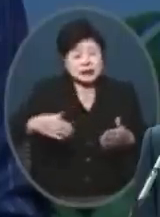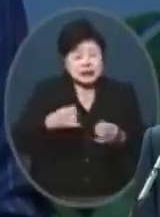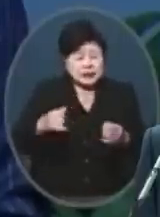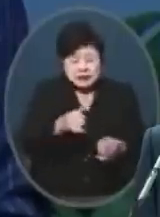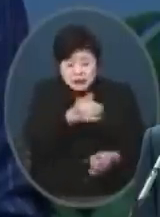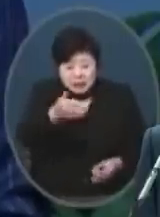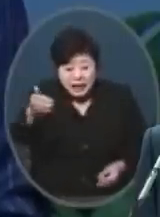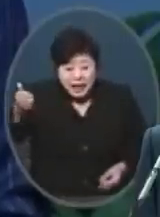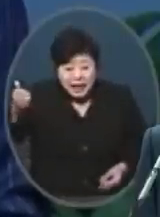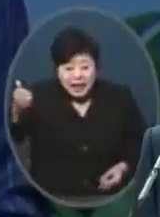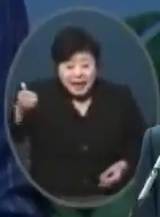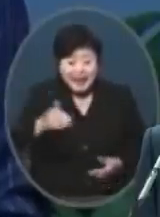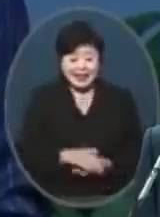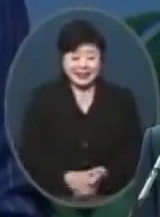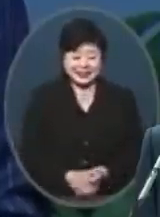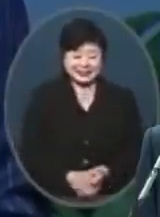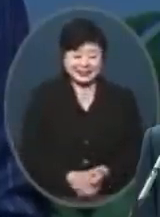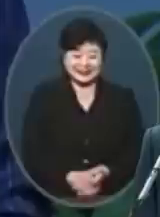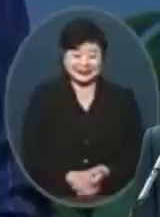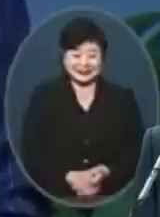계십니까?